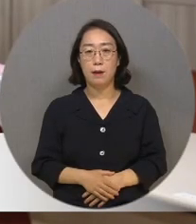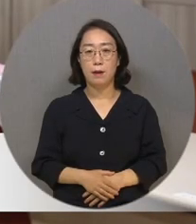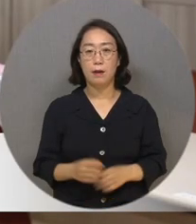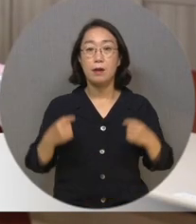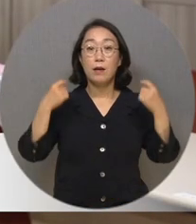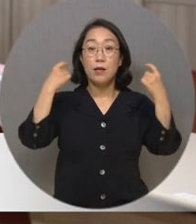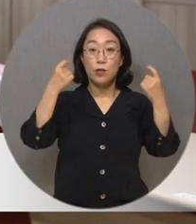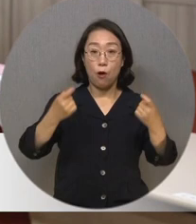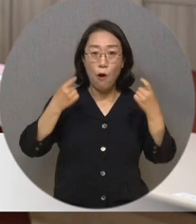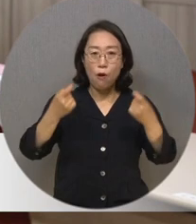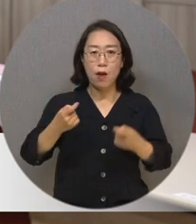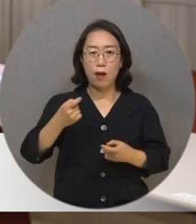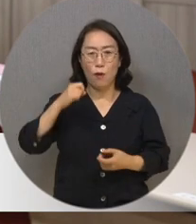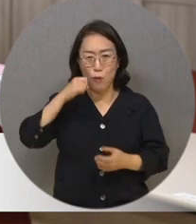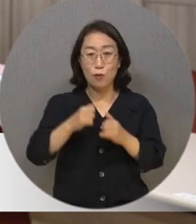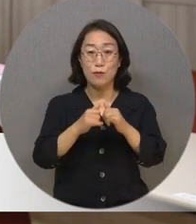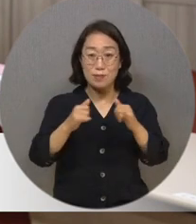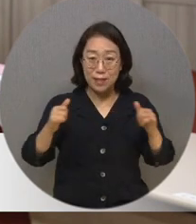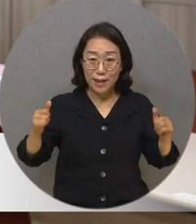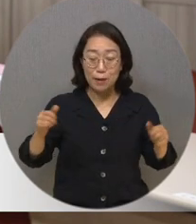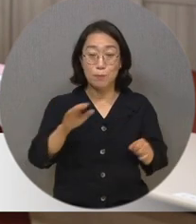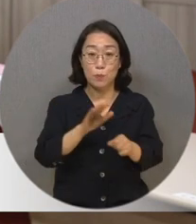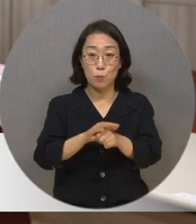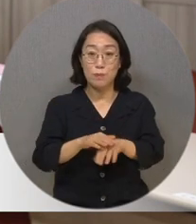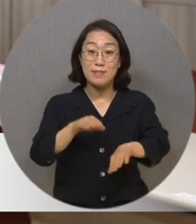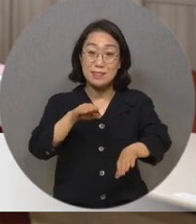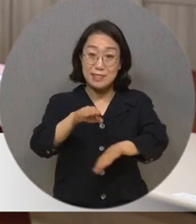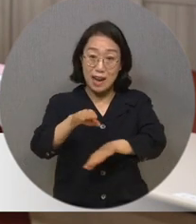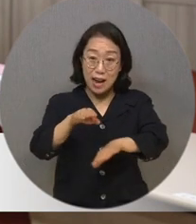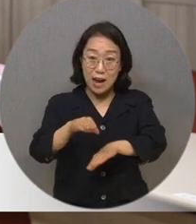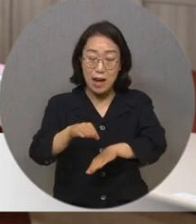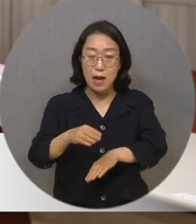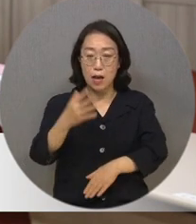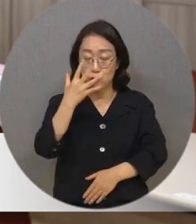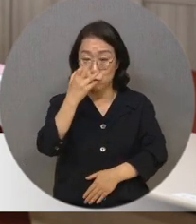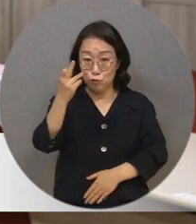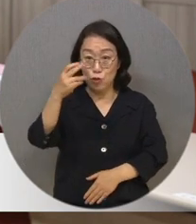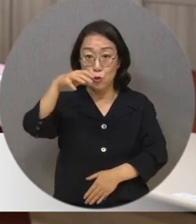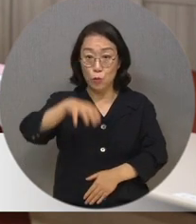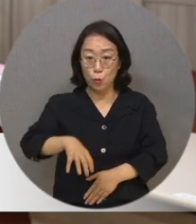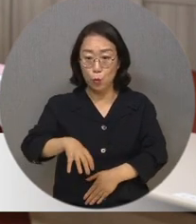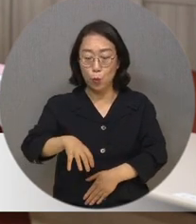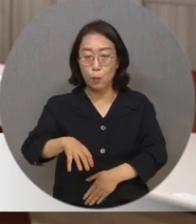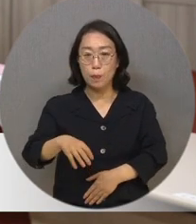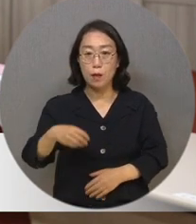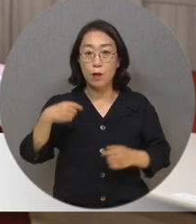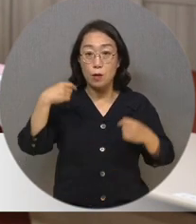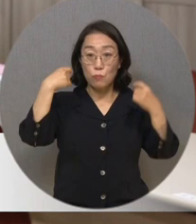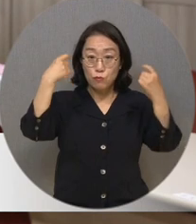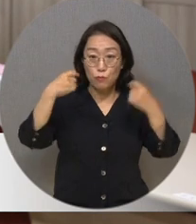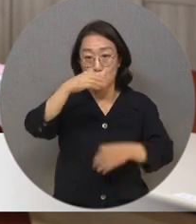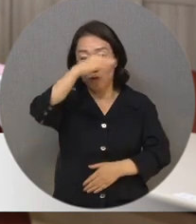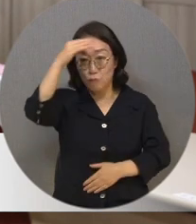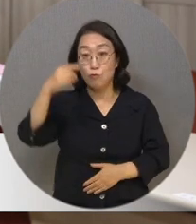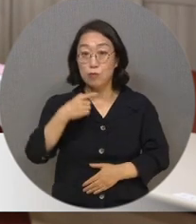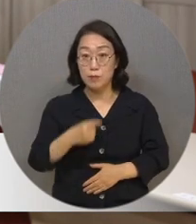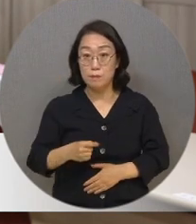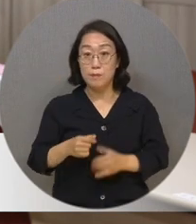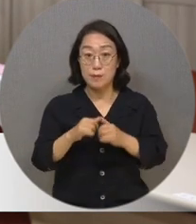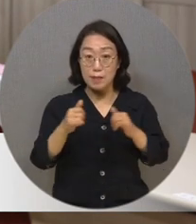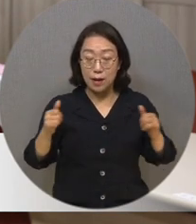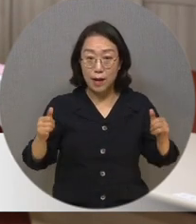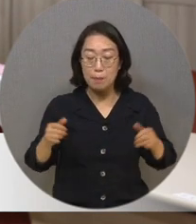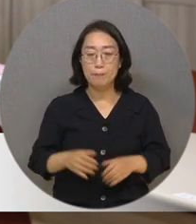관광약자 이동 차량은 순천시를 관광하기 위하여 오신 전국의 모든 관광약자분들의